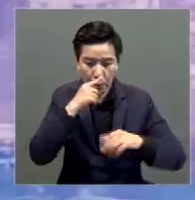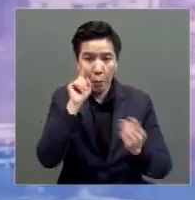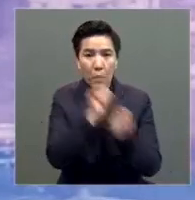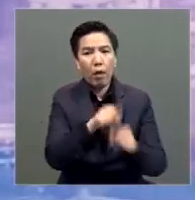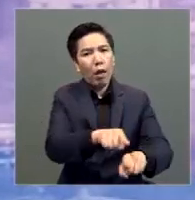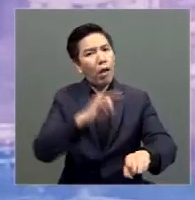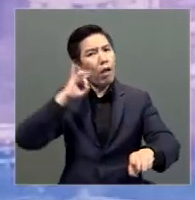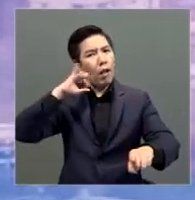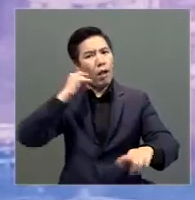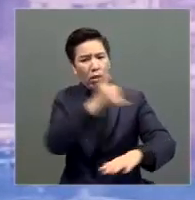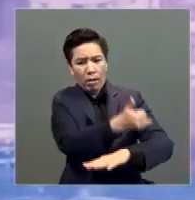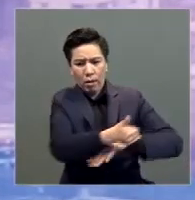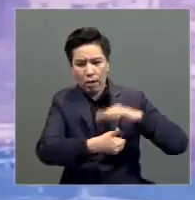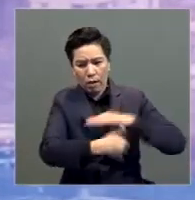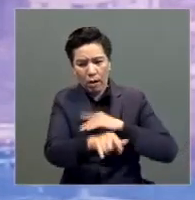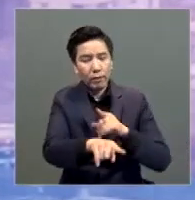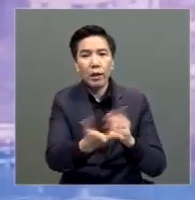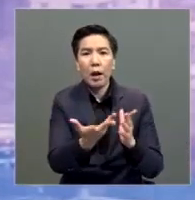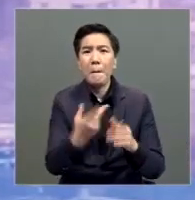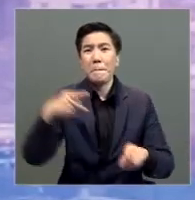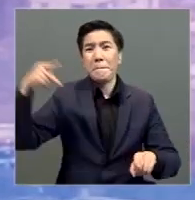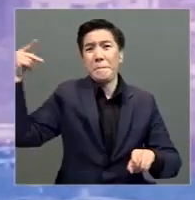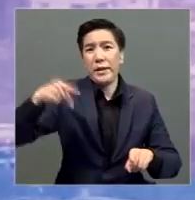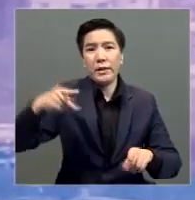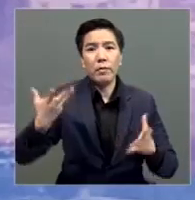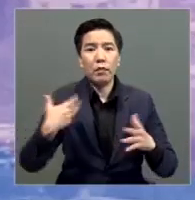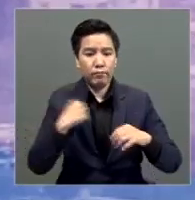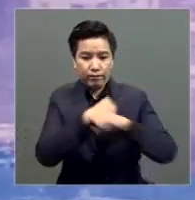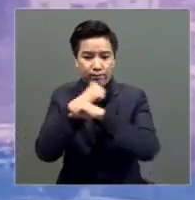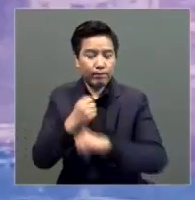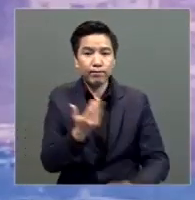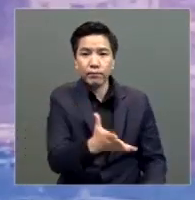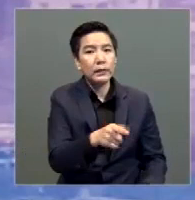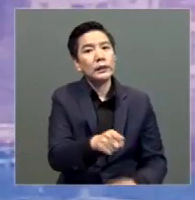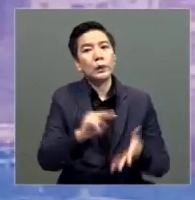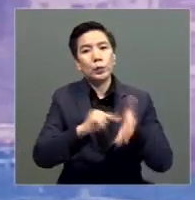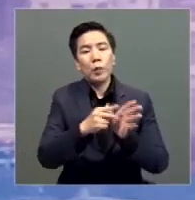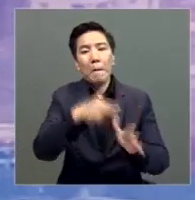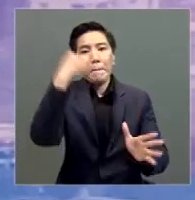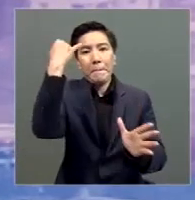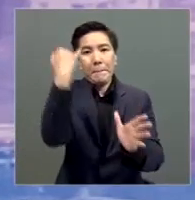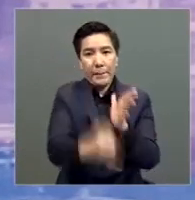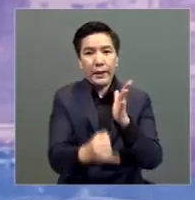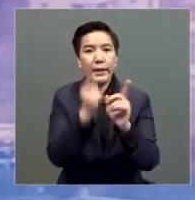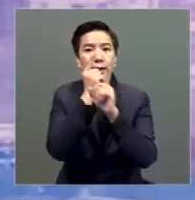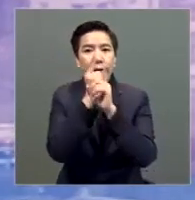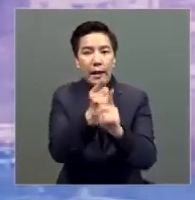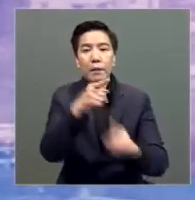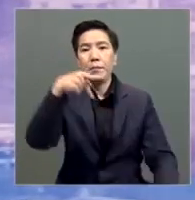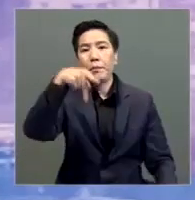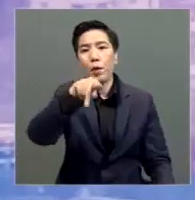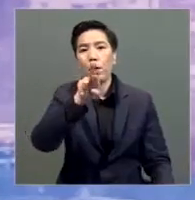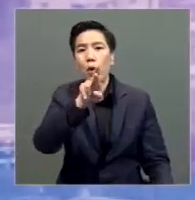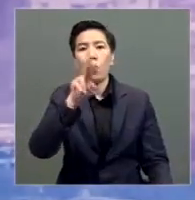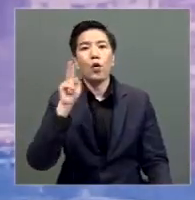ว่าฝ่าฝืนแล้วก็ไม่มีข้อยกเว้นไม่มีข้อคุ้มครองท่านก็จะมีความผิดตามพระราชกำ